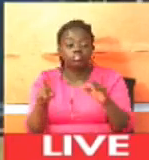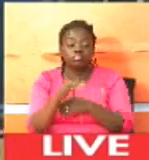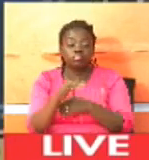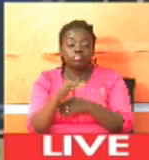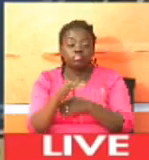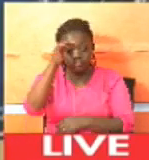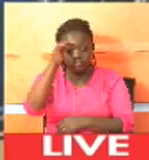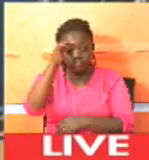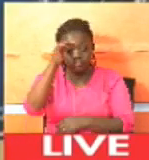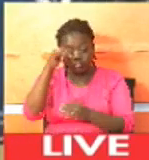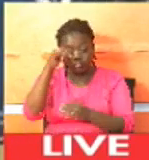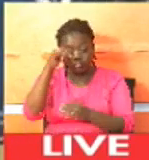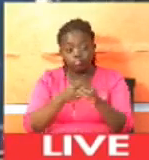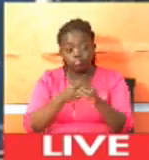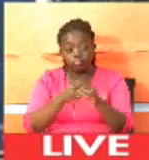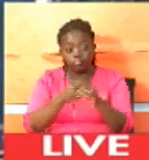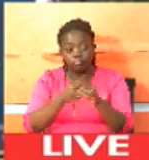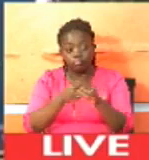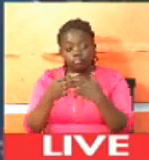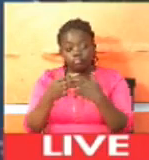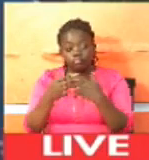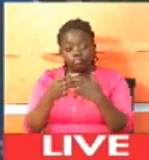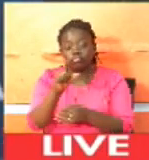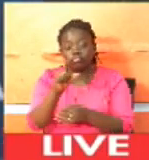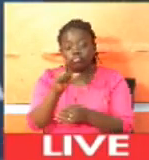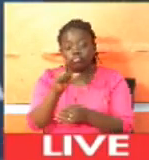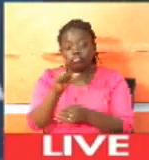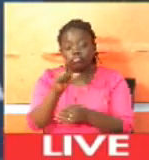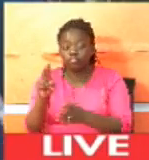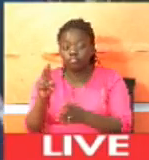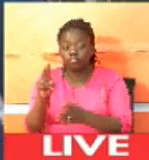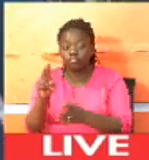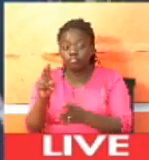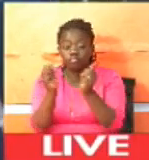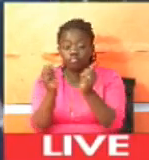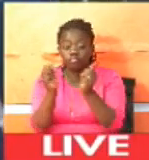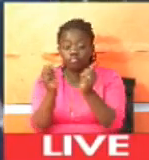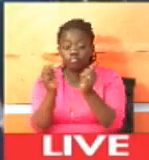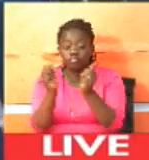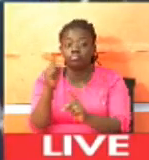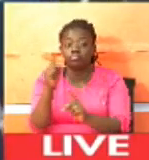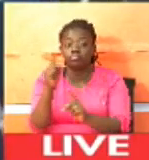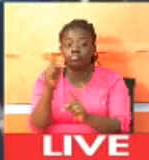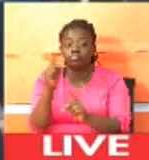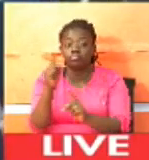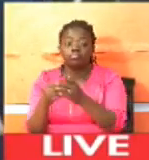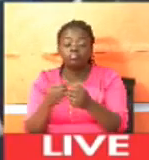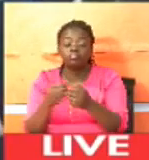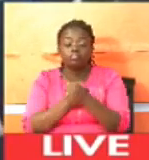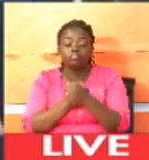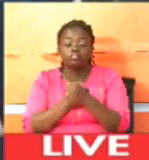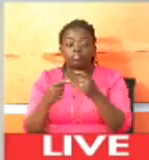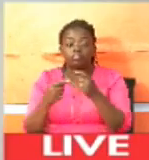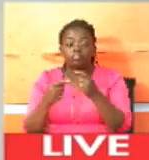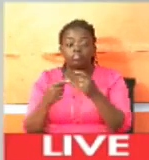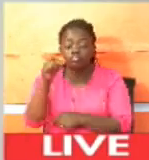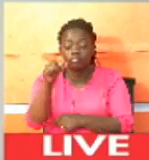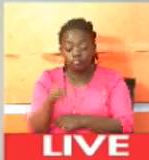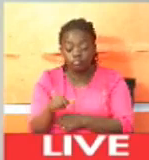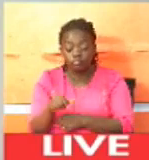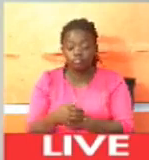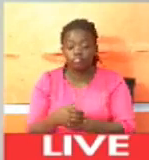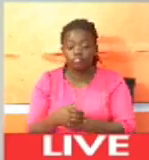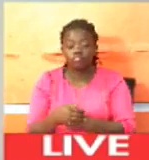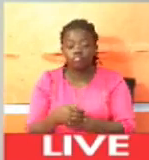mu Kampala n'emirirwano Luko Wesikira akakasiza okukwatibwa kwa babiri bano nga baguddwako omusango gw'okwagala okutta omuntu. Tunoonyereza